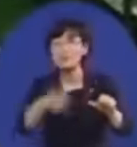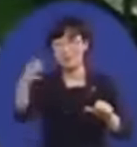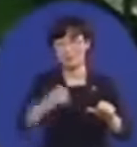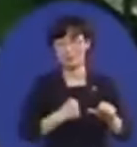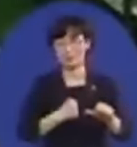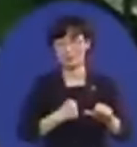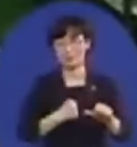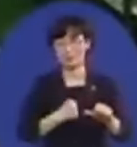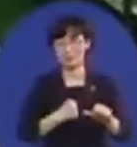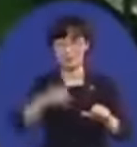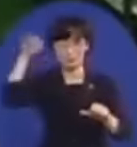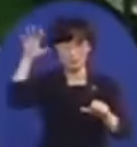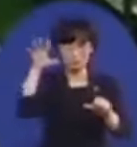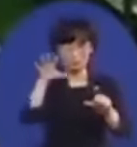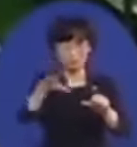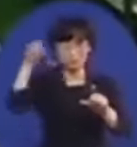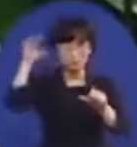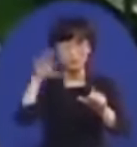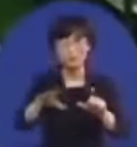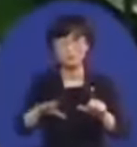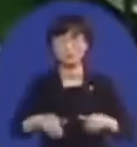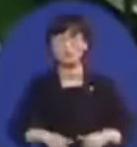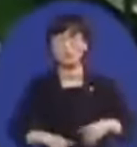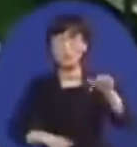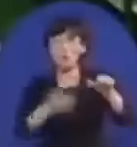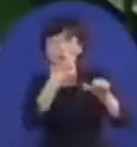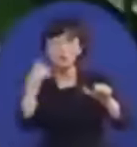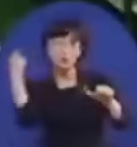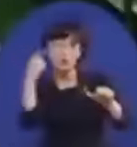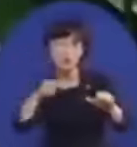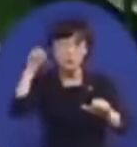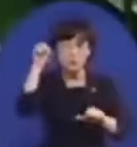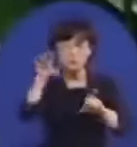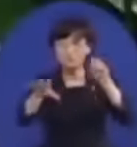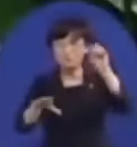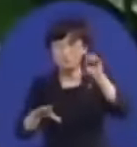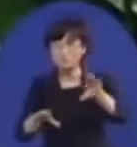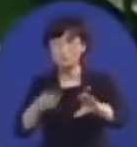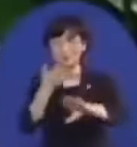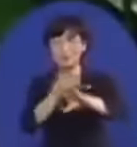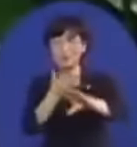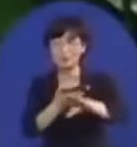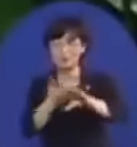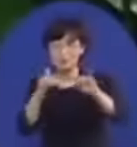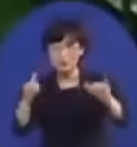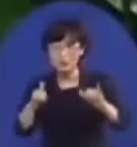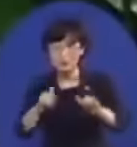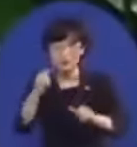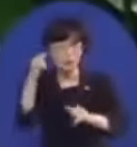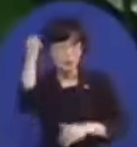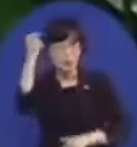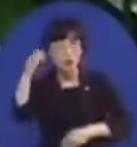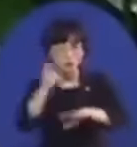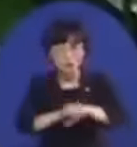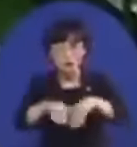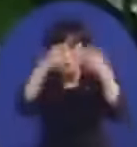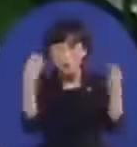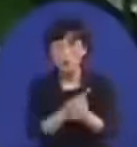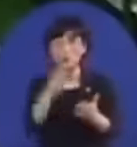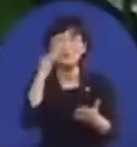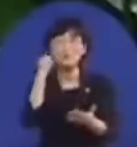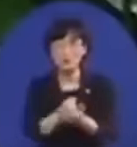이것만은 비춰야 돼요. 그래서 오중복음의 빛을 받는 사람들이 영혼의 잘됨같이 범사의